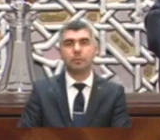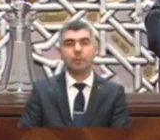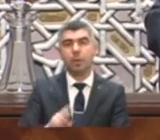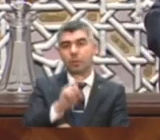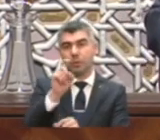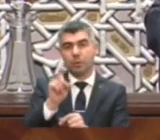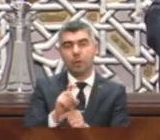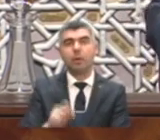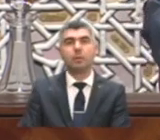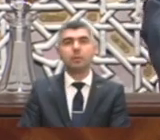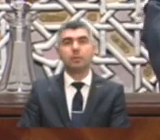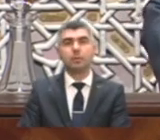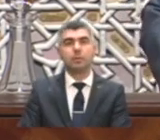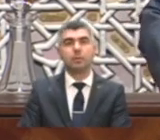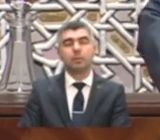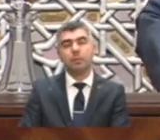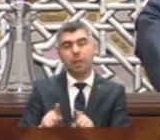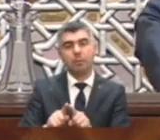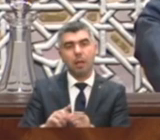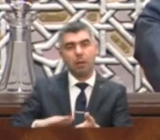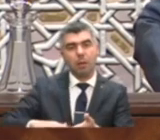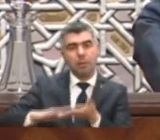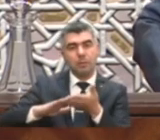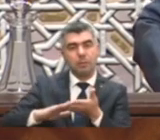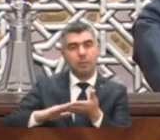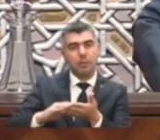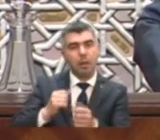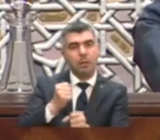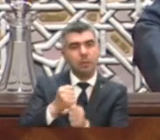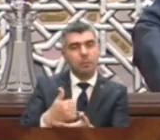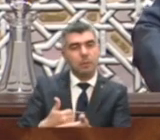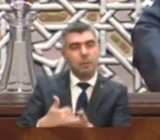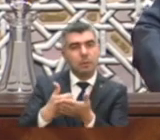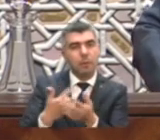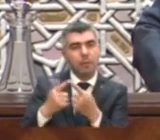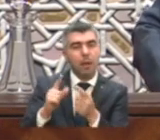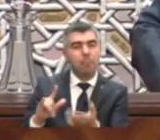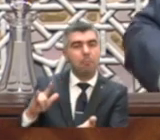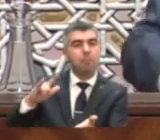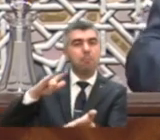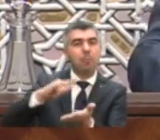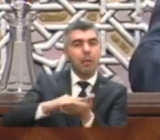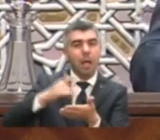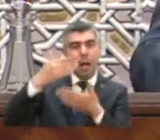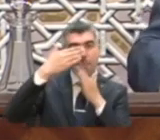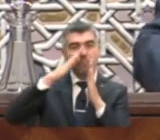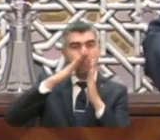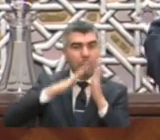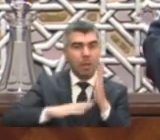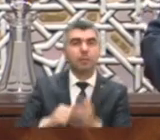سؤال عن الارتقاء بنوعية وجودة الخدمات المقدمة ببعض مطارات المملكة للسيدات والسادة